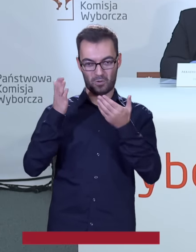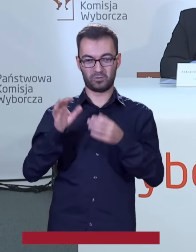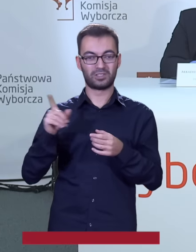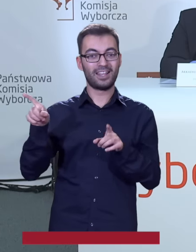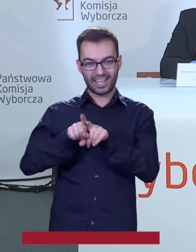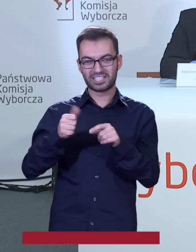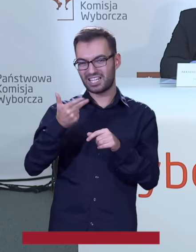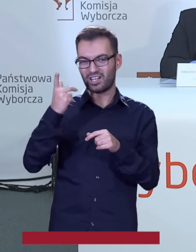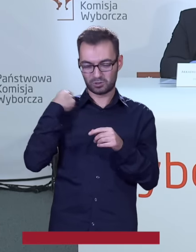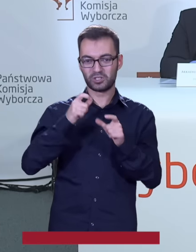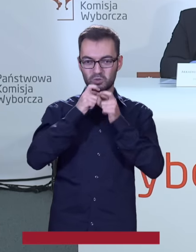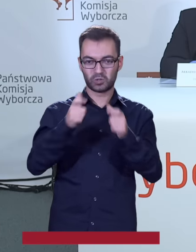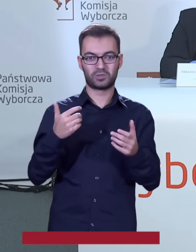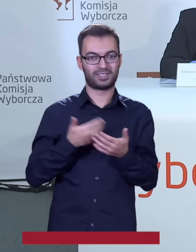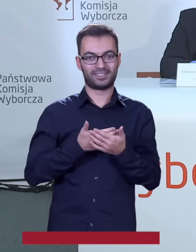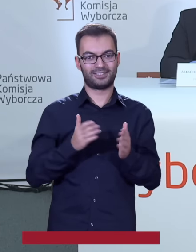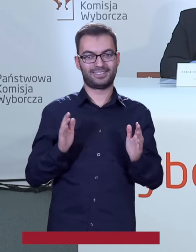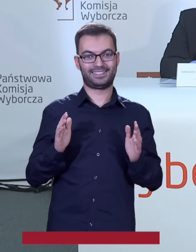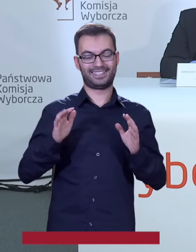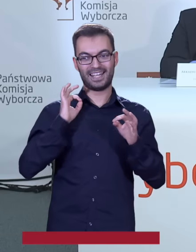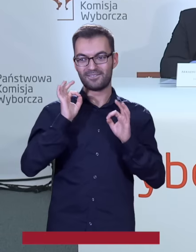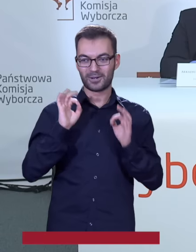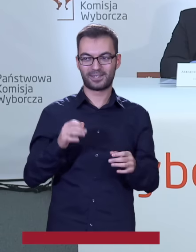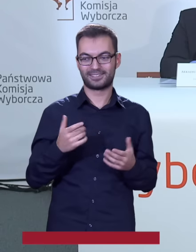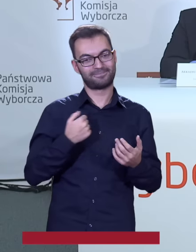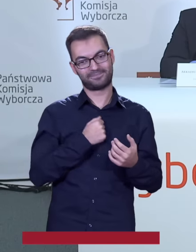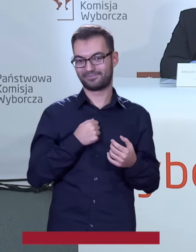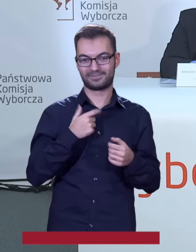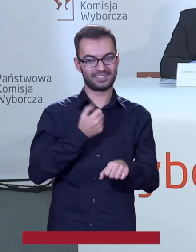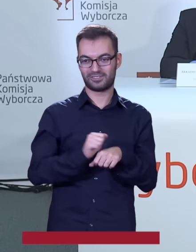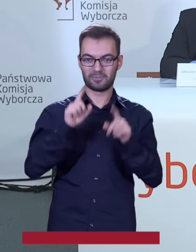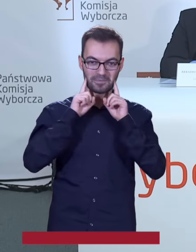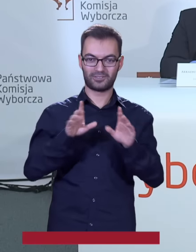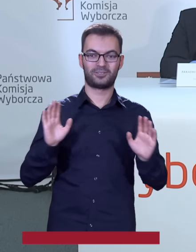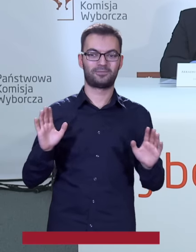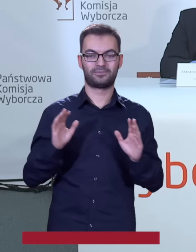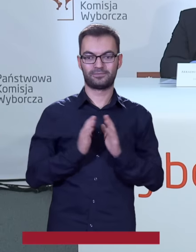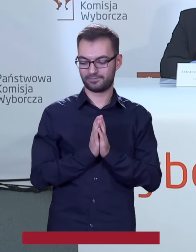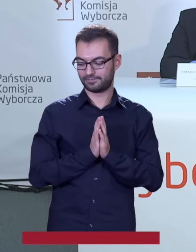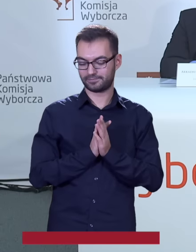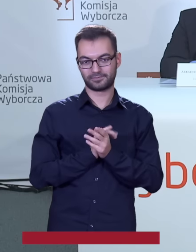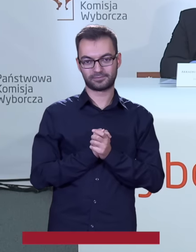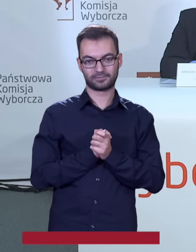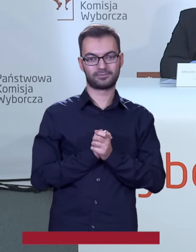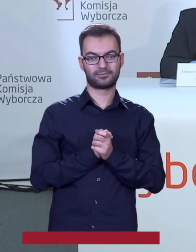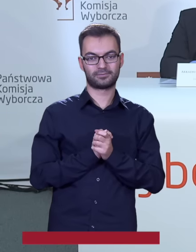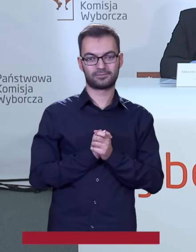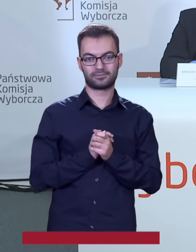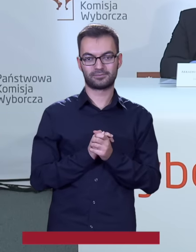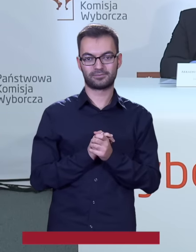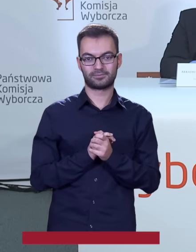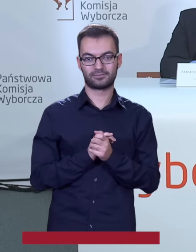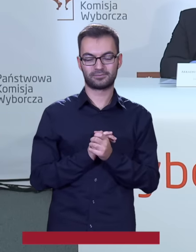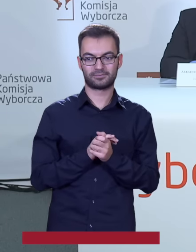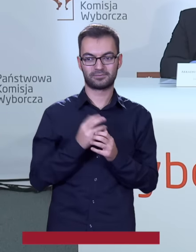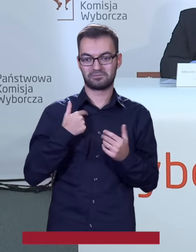zgłosiły taki akces, więc to, te informacje niestety nie są zgodne z prawdą. Mogę tylko powiedzieć, że zapraszamy. Nic